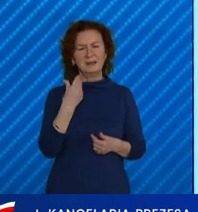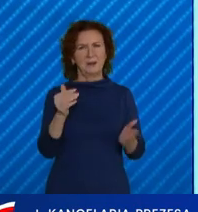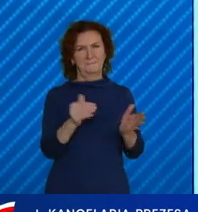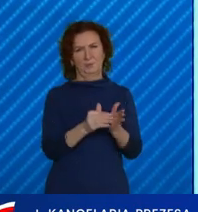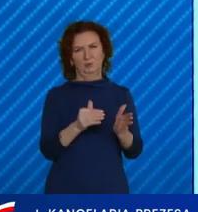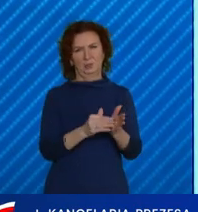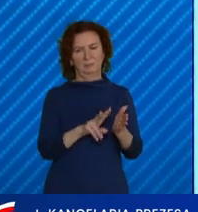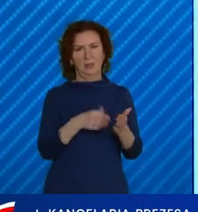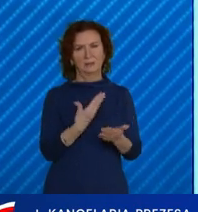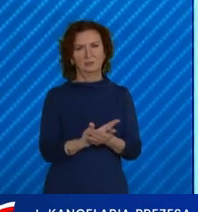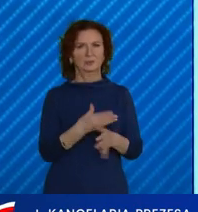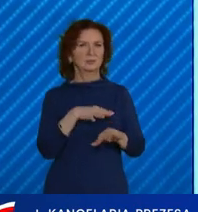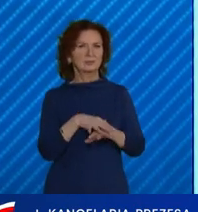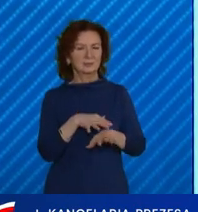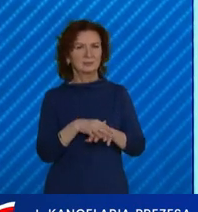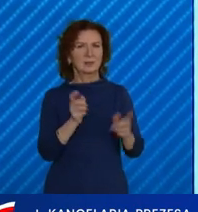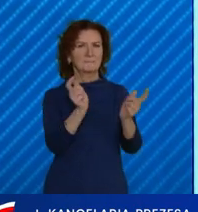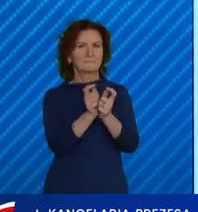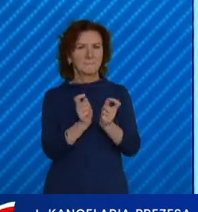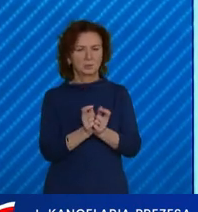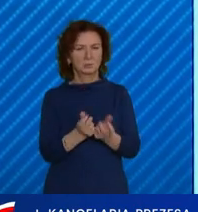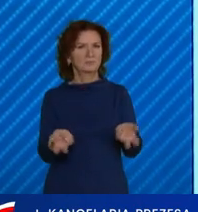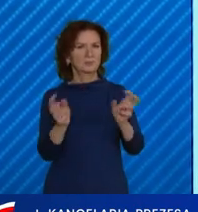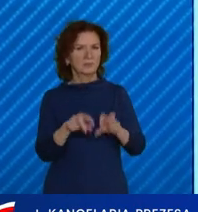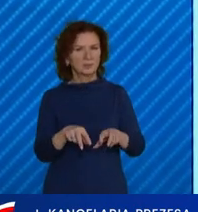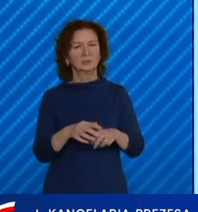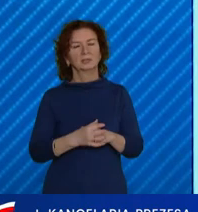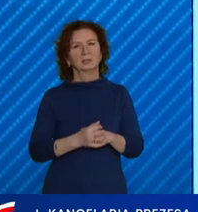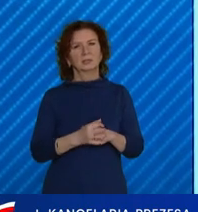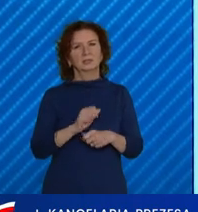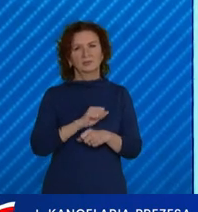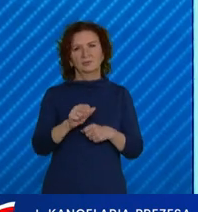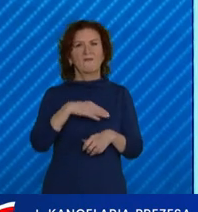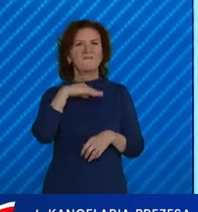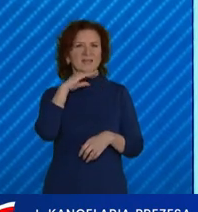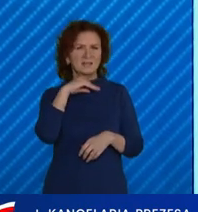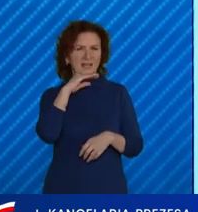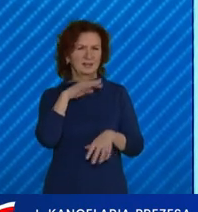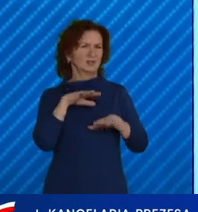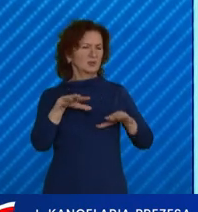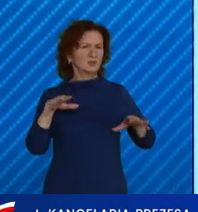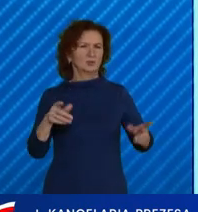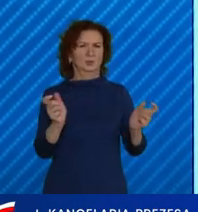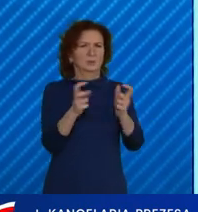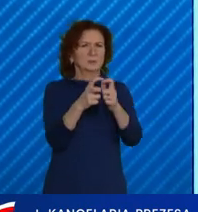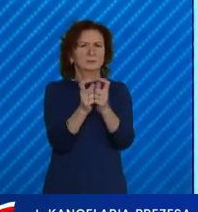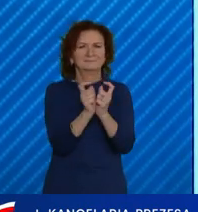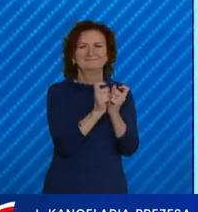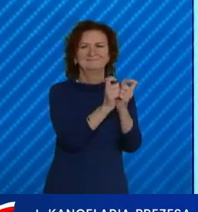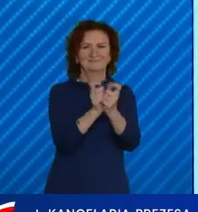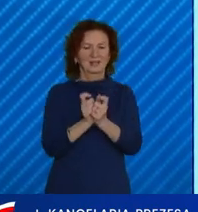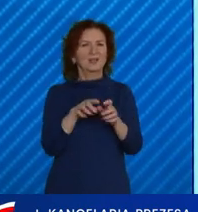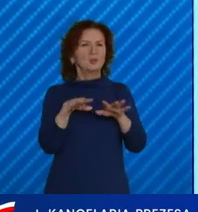bo na przykład system punktów stworzony jest już w tej chwili na tyle duży, na tyle gęsty,